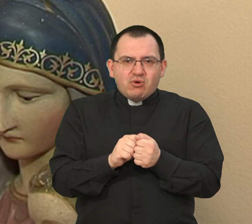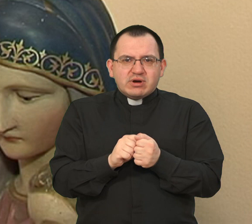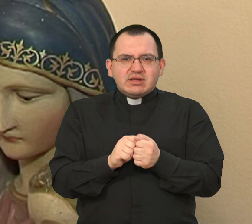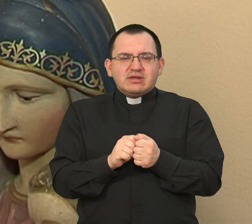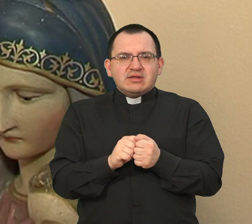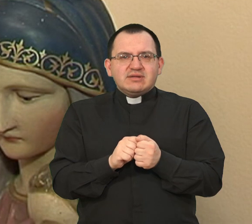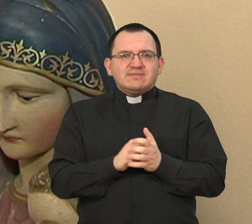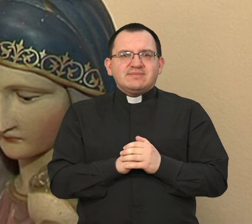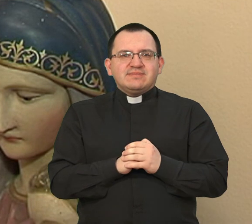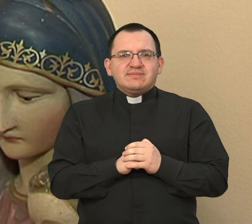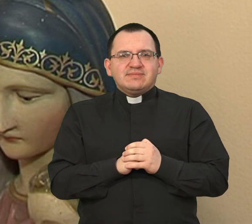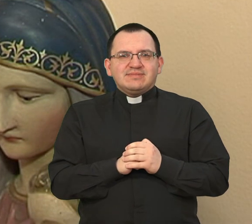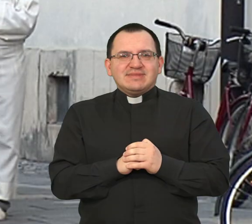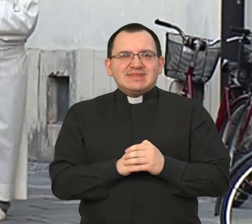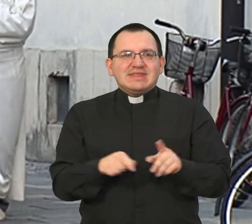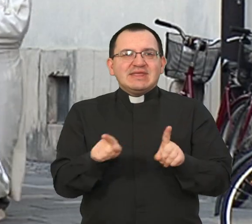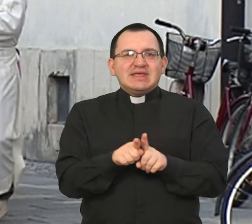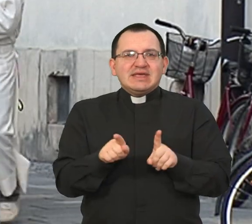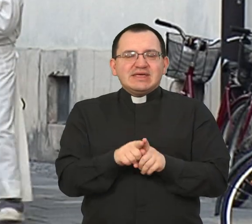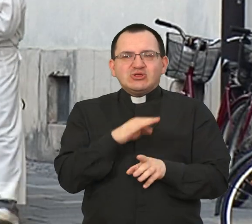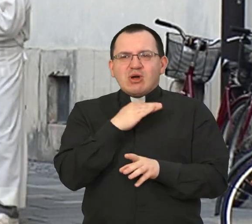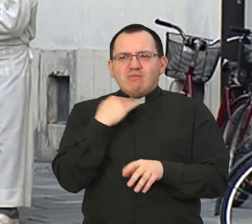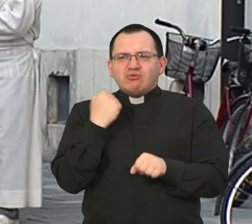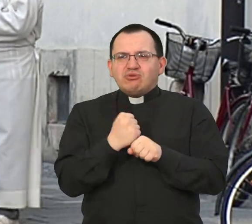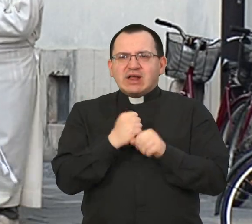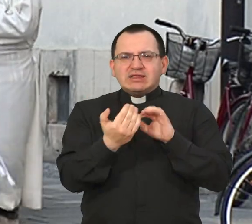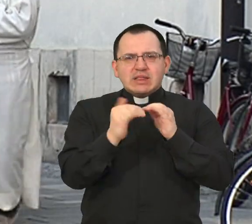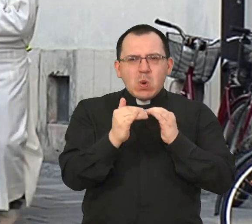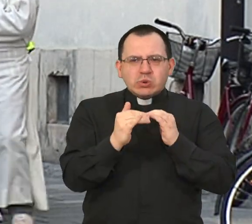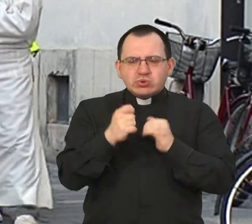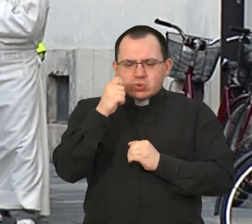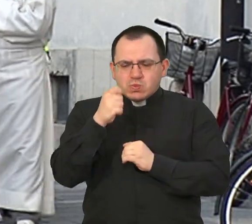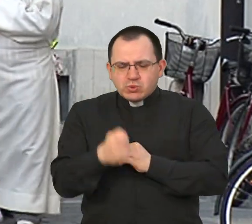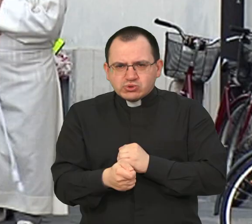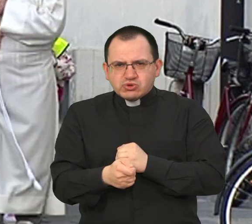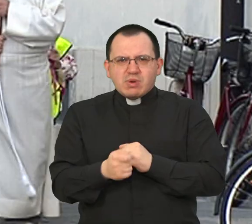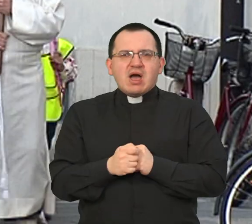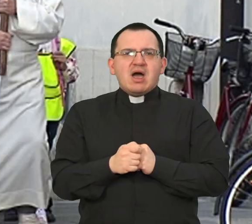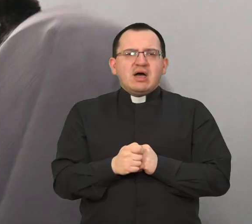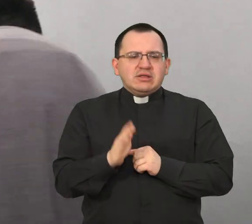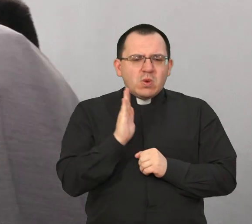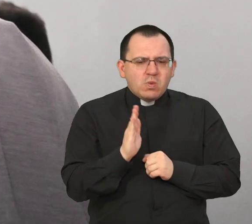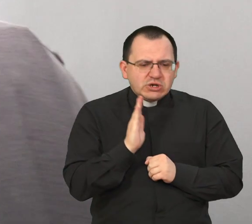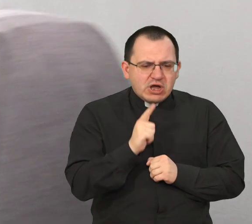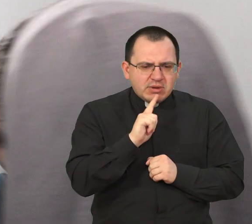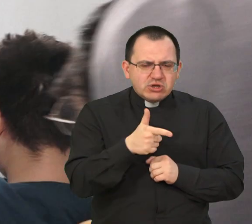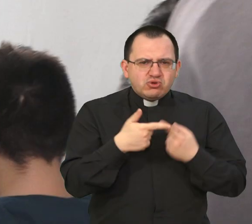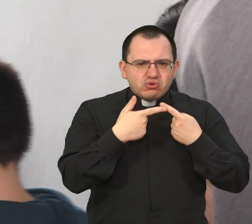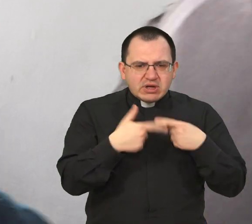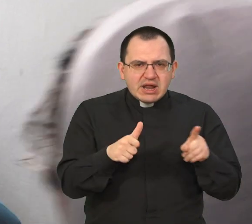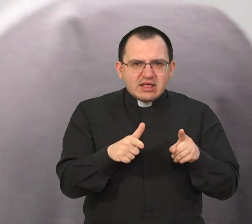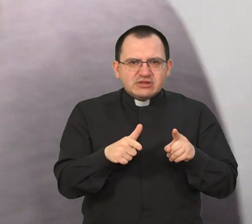se nositi i s time. Izuzetno puno rade na odnosima, toleranciji, poštivanju drugoga i